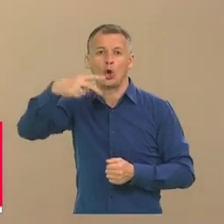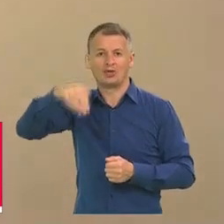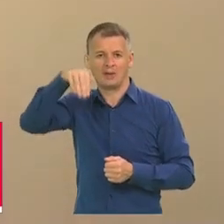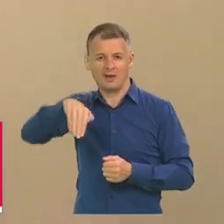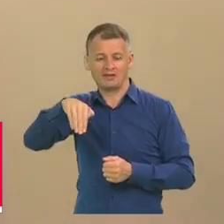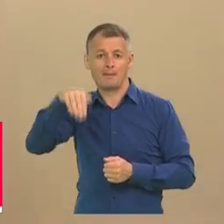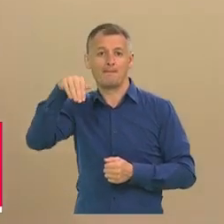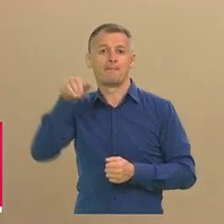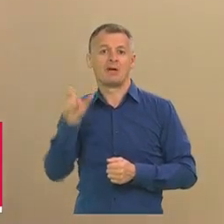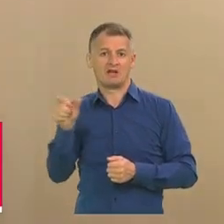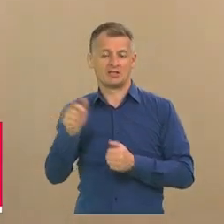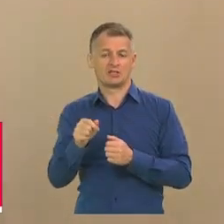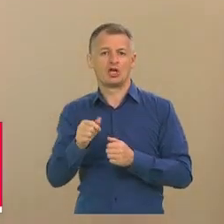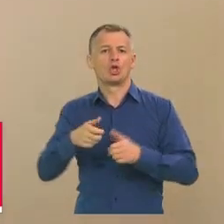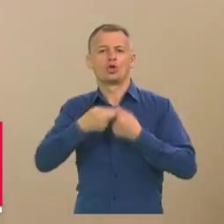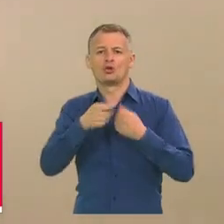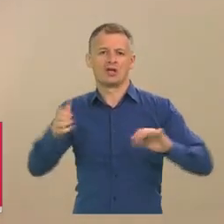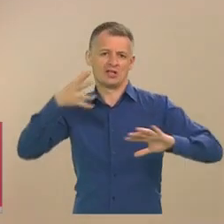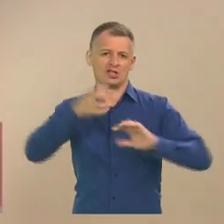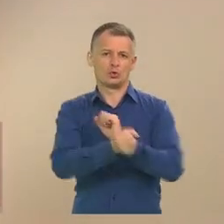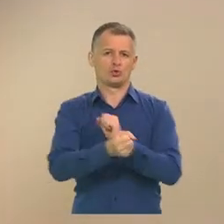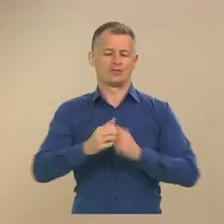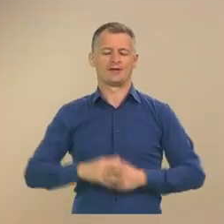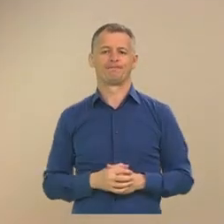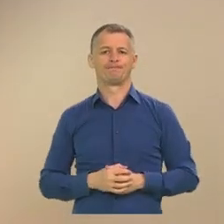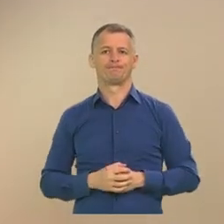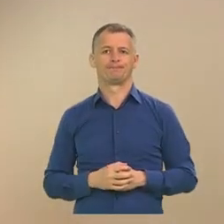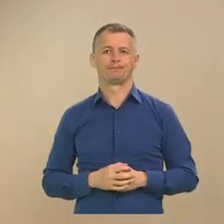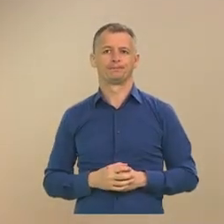de metri pătrați a fost complet distrusă.